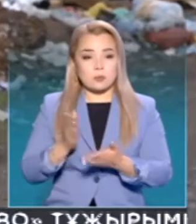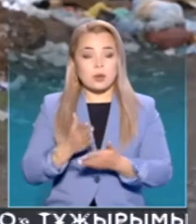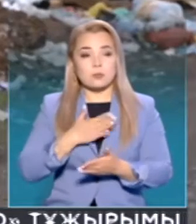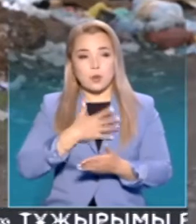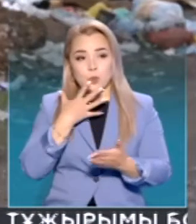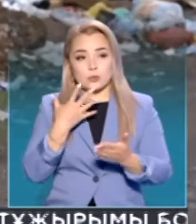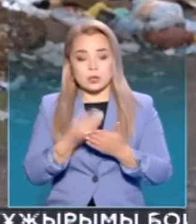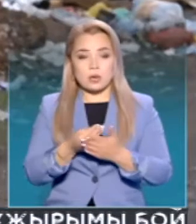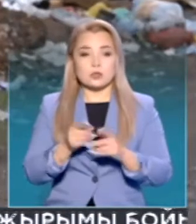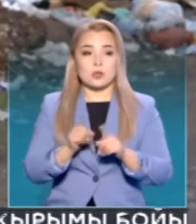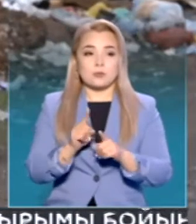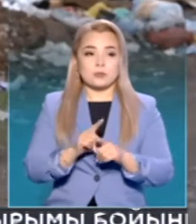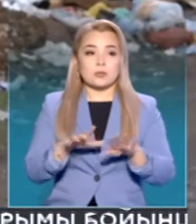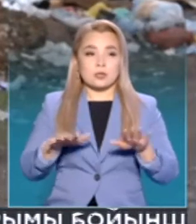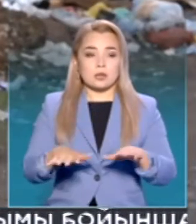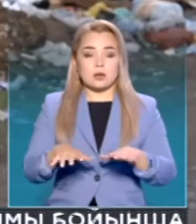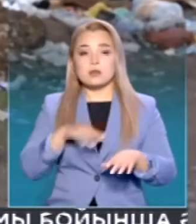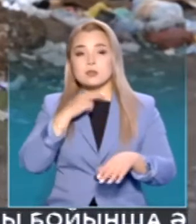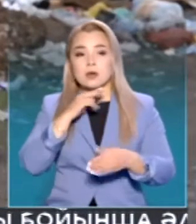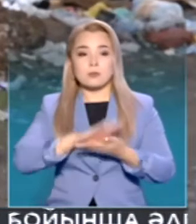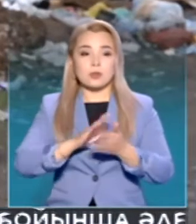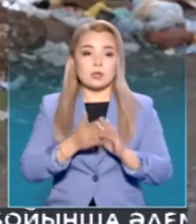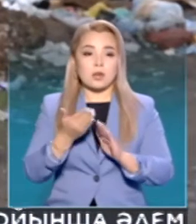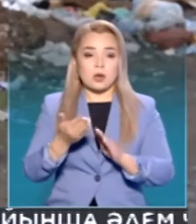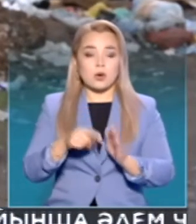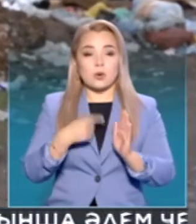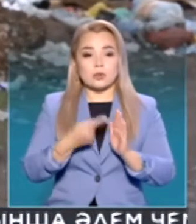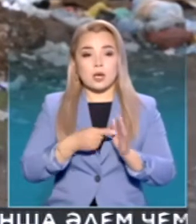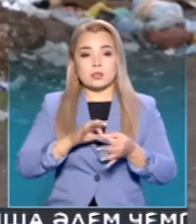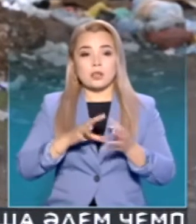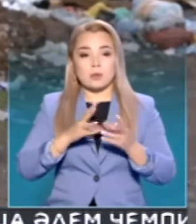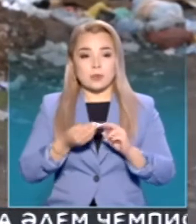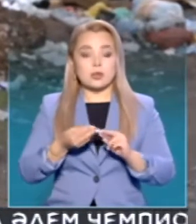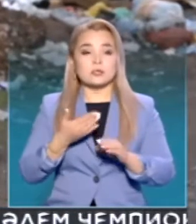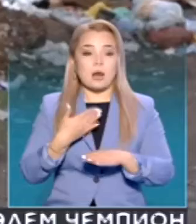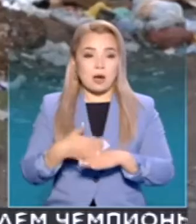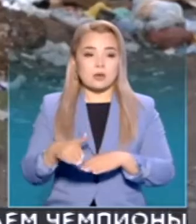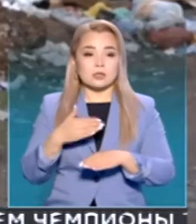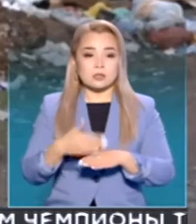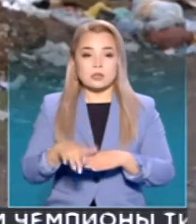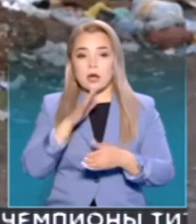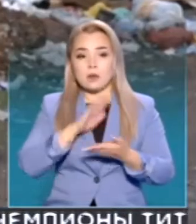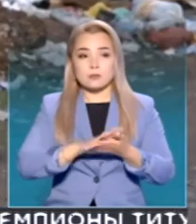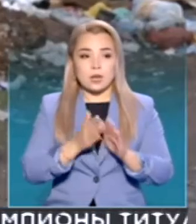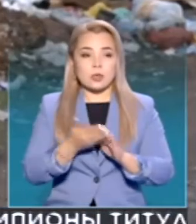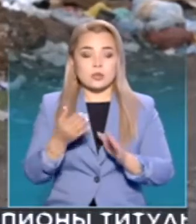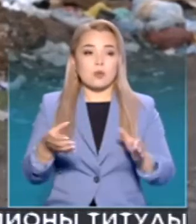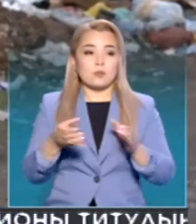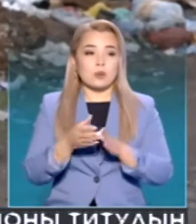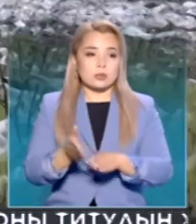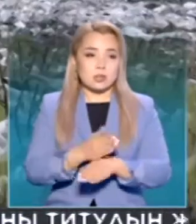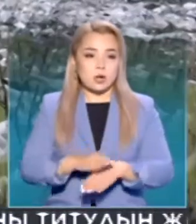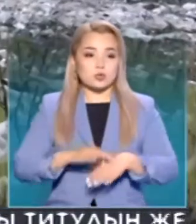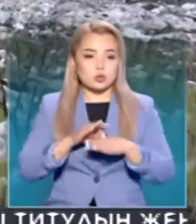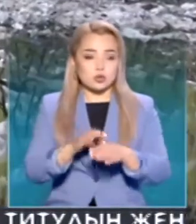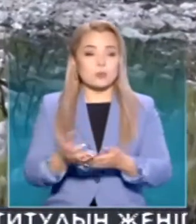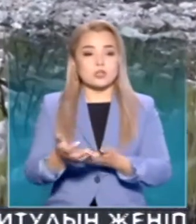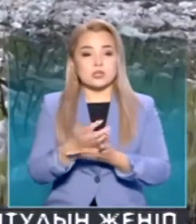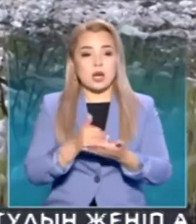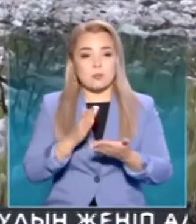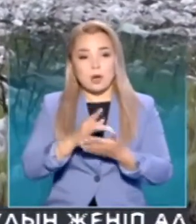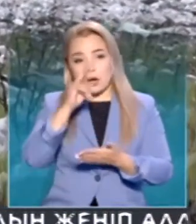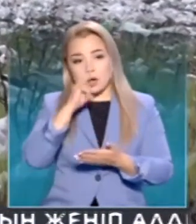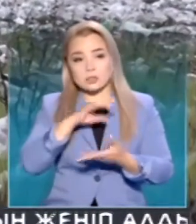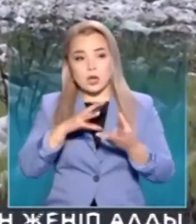енді өзіміздің шама шарқымызға қарай бұл мәселені енді ақырындап буртовка жасаймыз, жинаймыз.